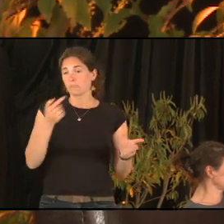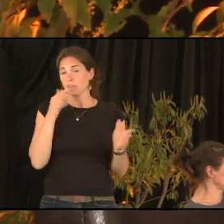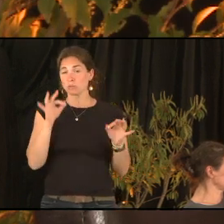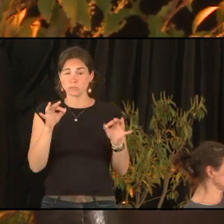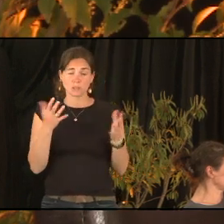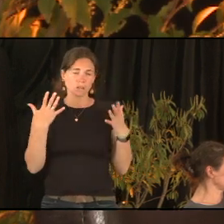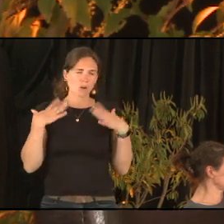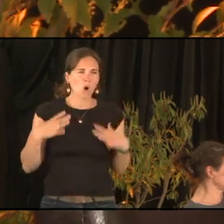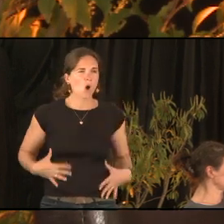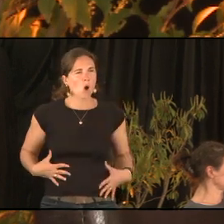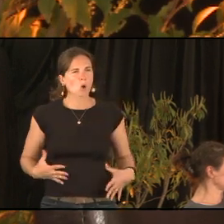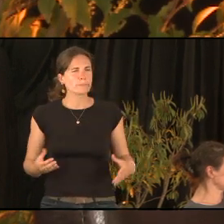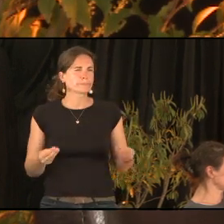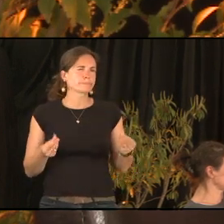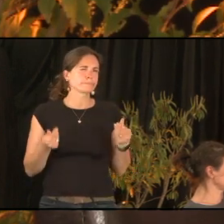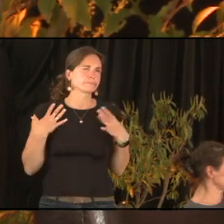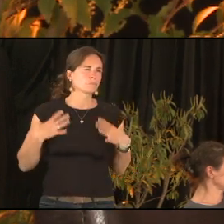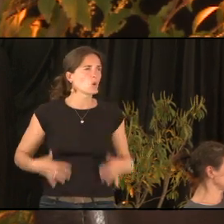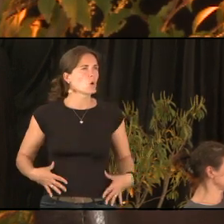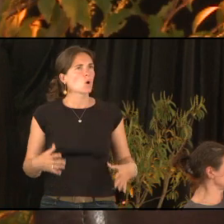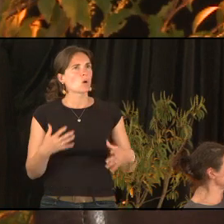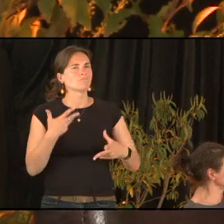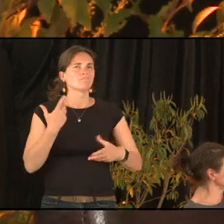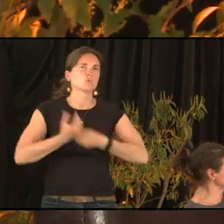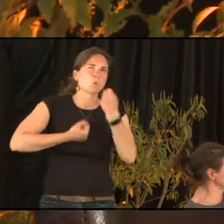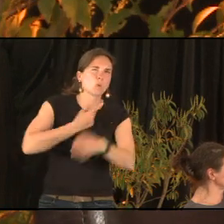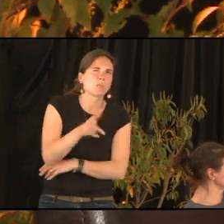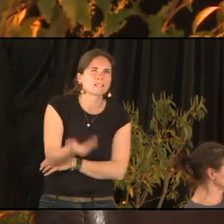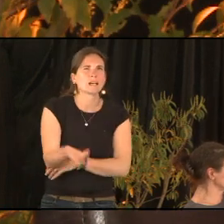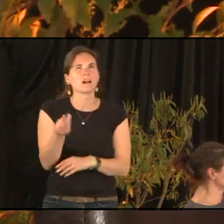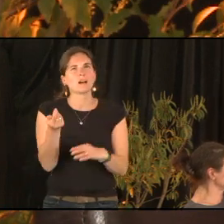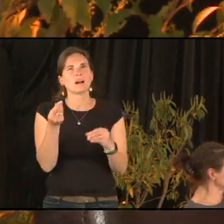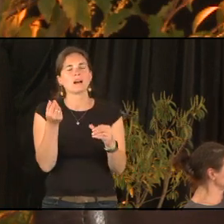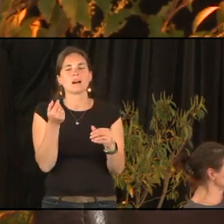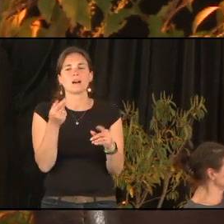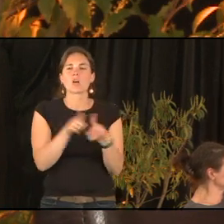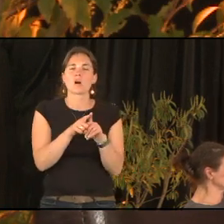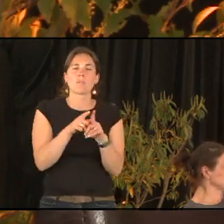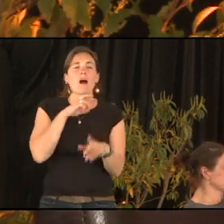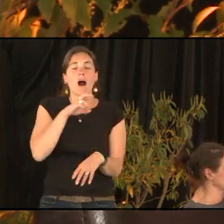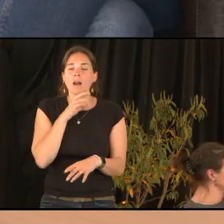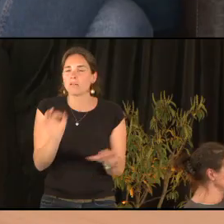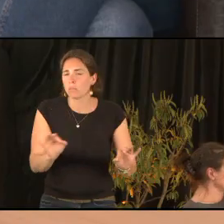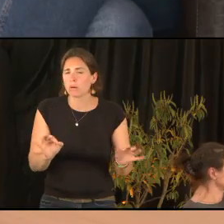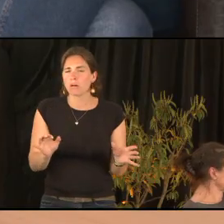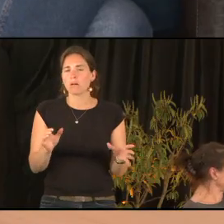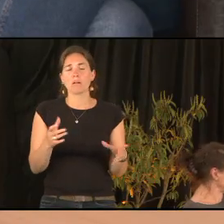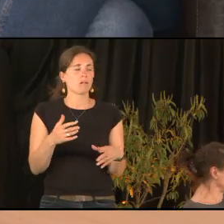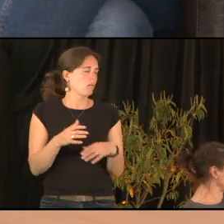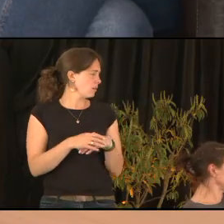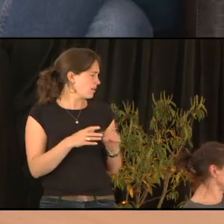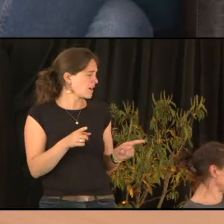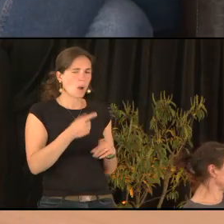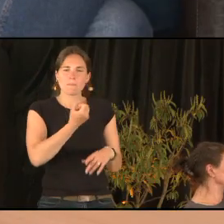dialogues qui sont pour le coup très... alors, c'est pas cru, mais ils parlent en fait avec